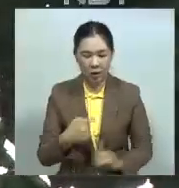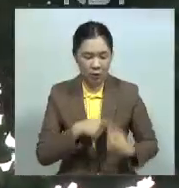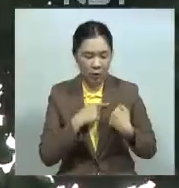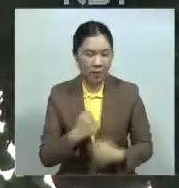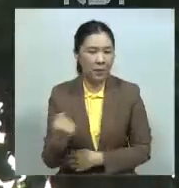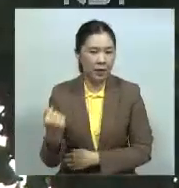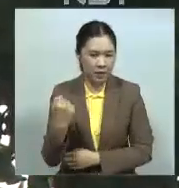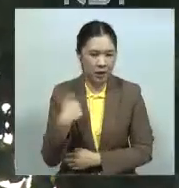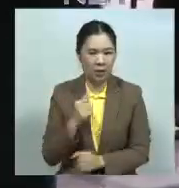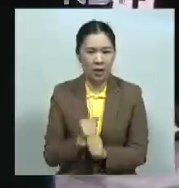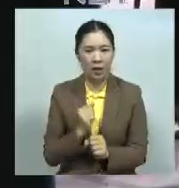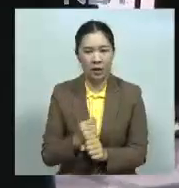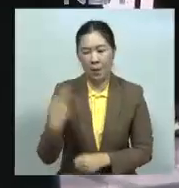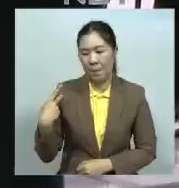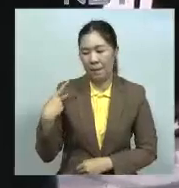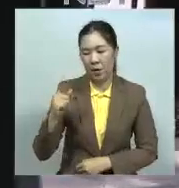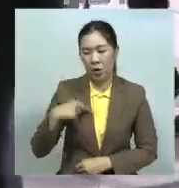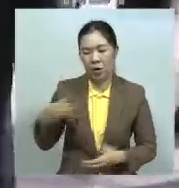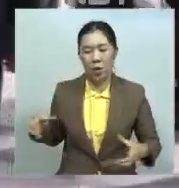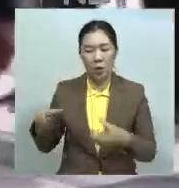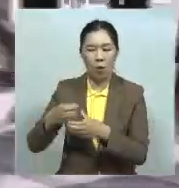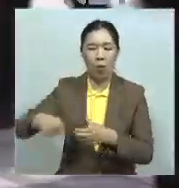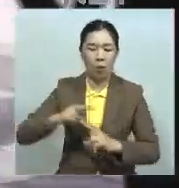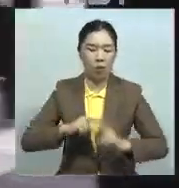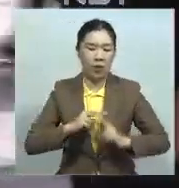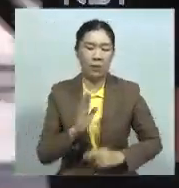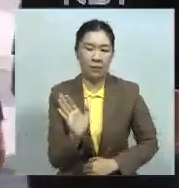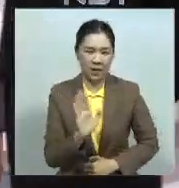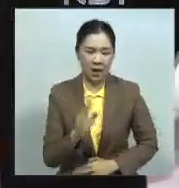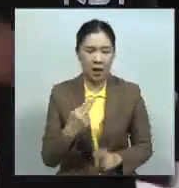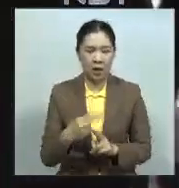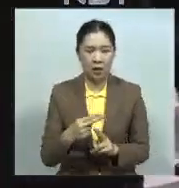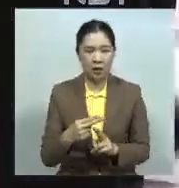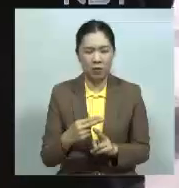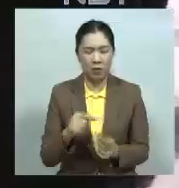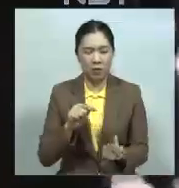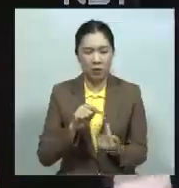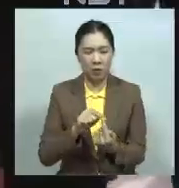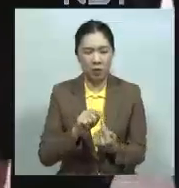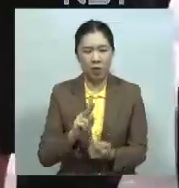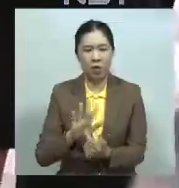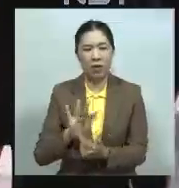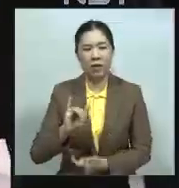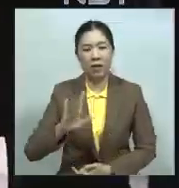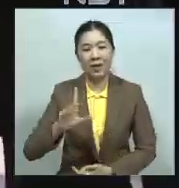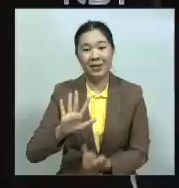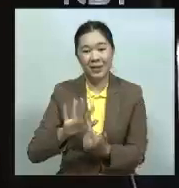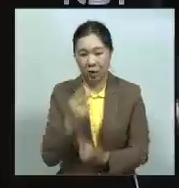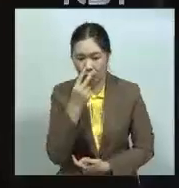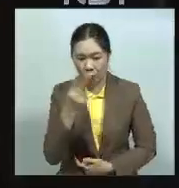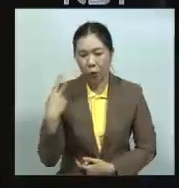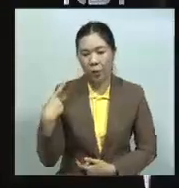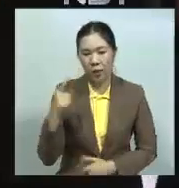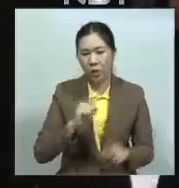ทำงานโดยไม่เอื้อประโยชน์ให้พวกพ้องส่วนเรื่องกัญชามั่นใจจะดูให้เกิดจะดูแลให้เกิดประโยชน์กับประชาชนเป็นหลัก